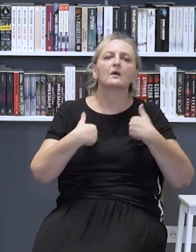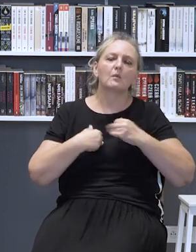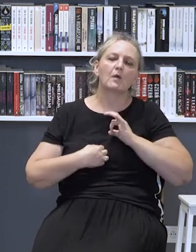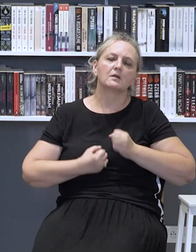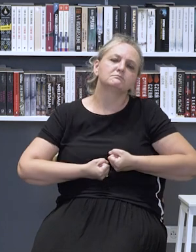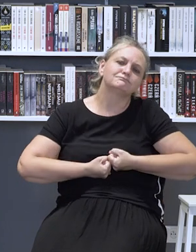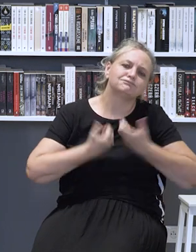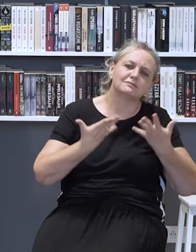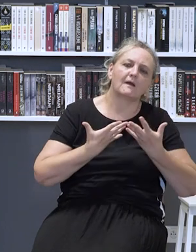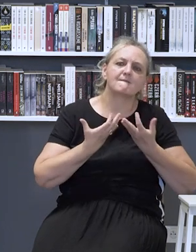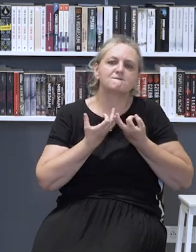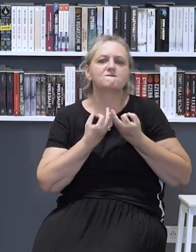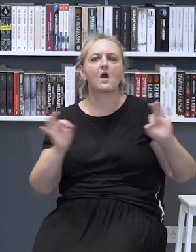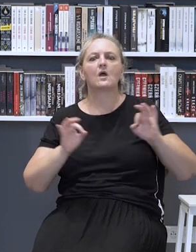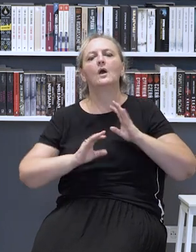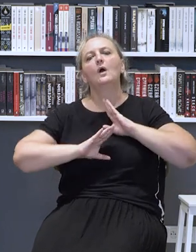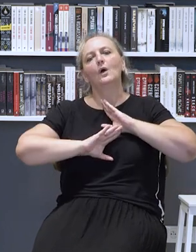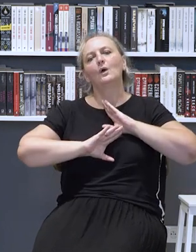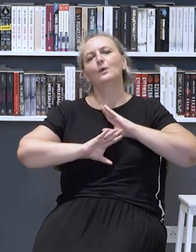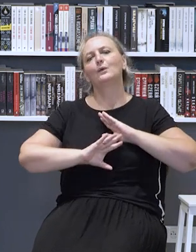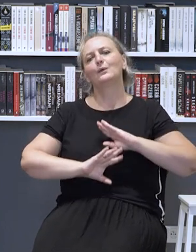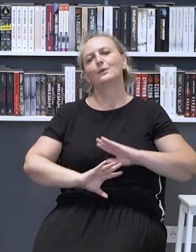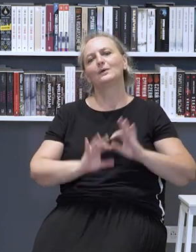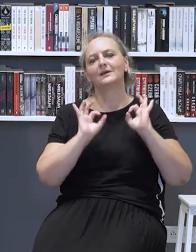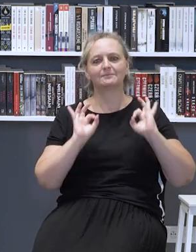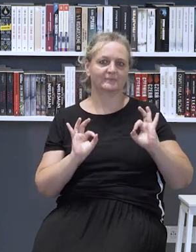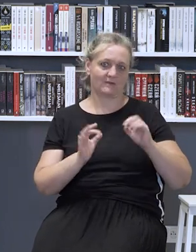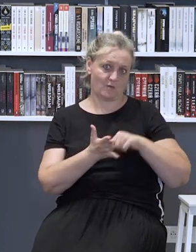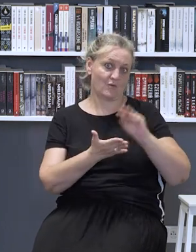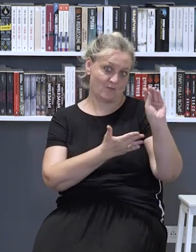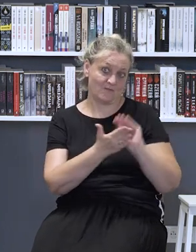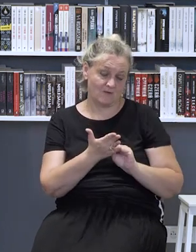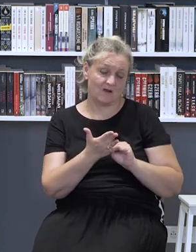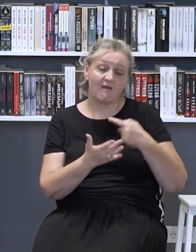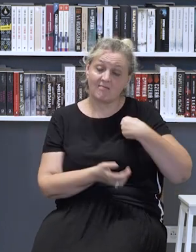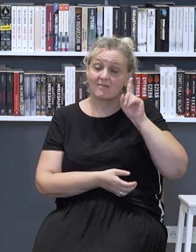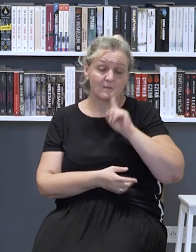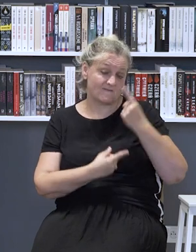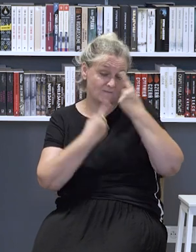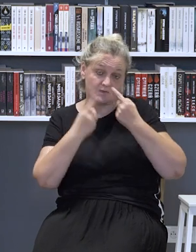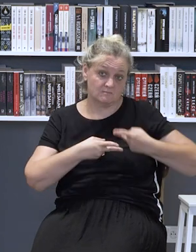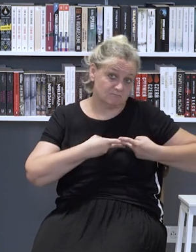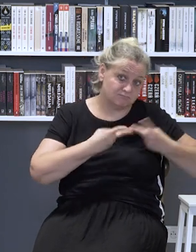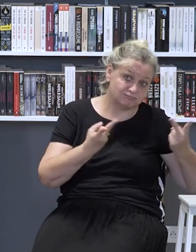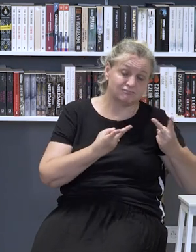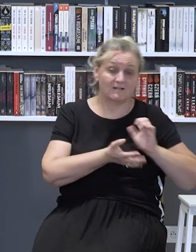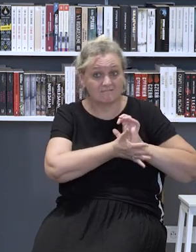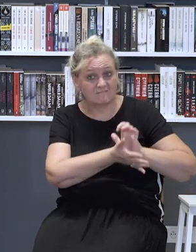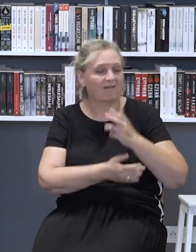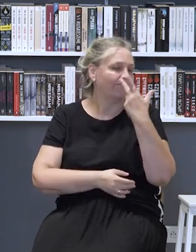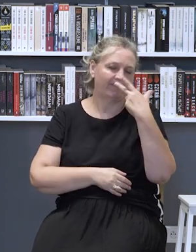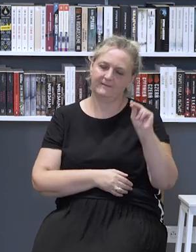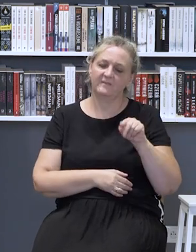forma ulgi. Tak? I naprawdę nie myślałam o tym, żeby wydawać, bo nie uważam,